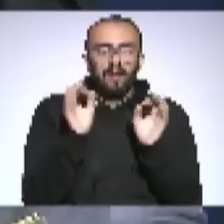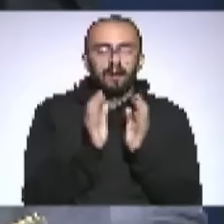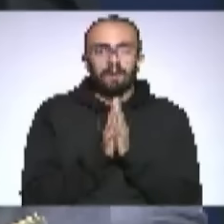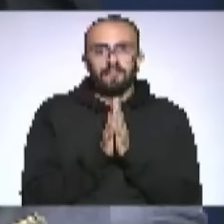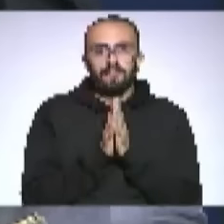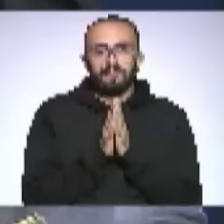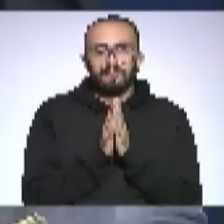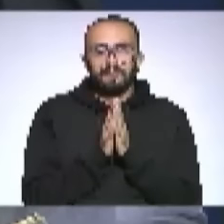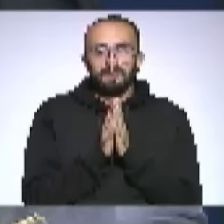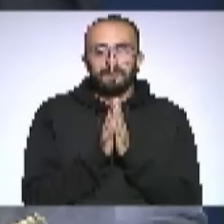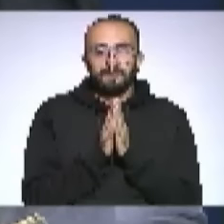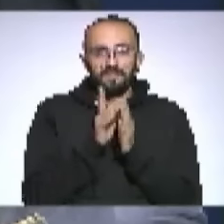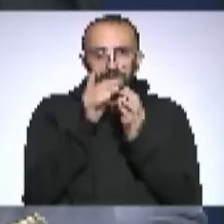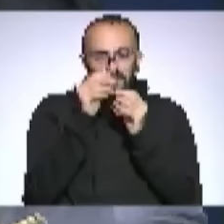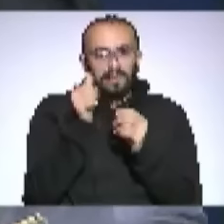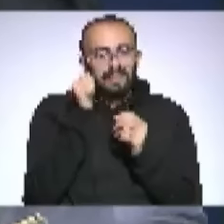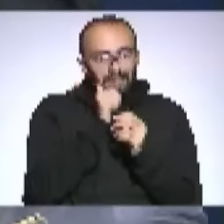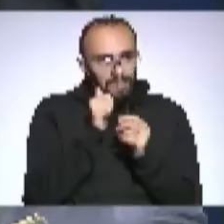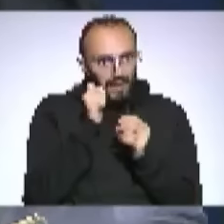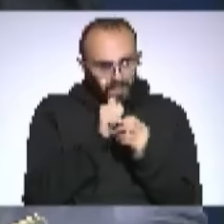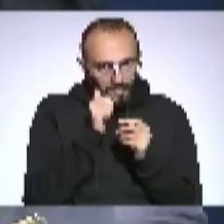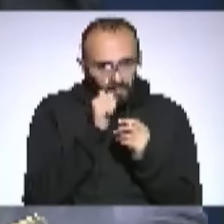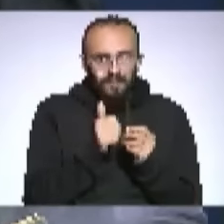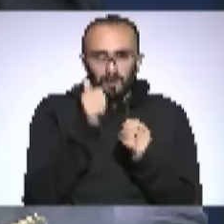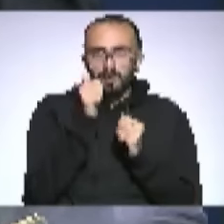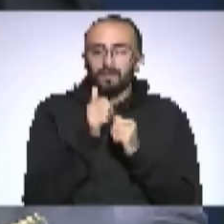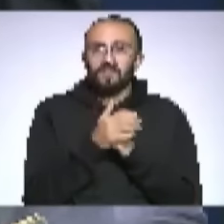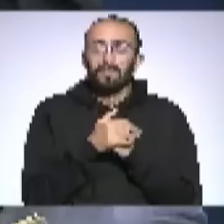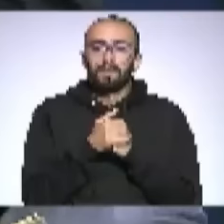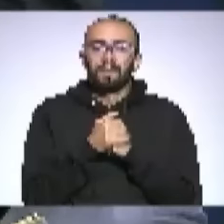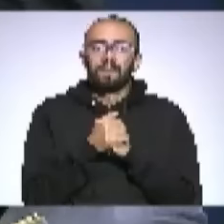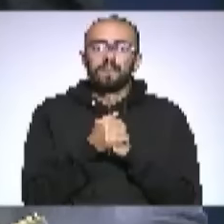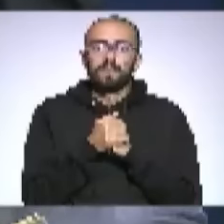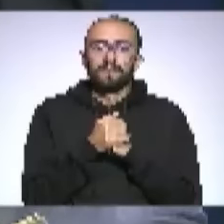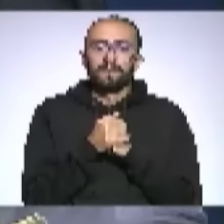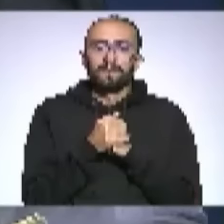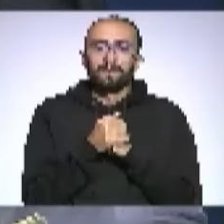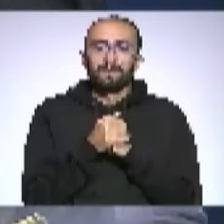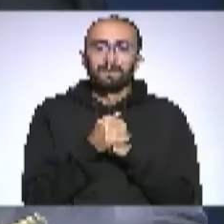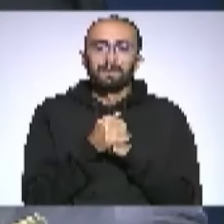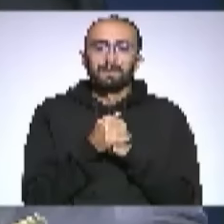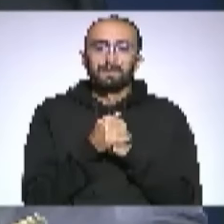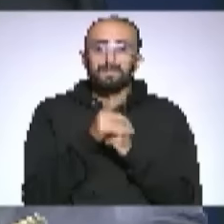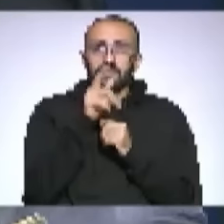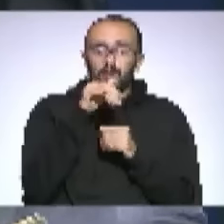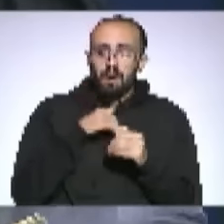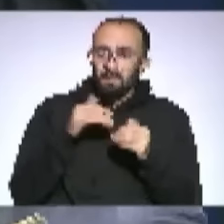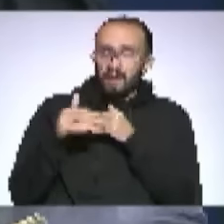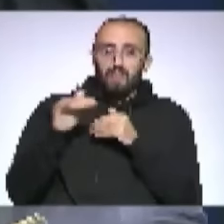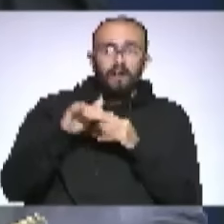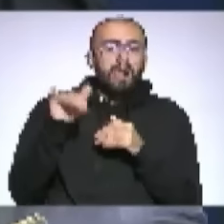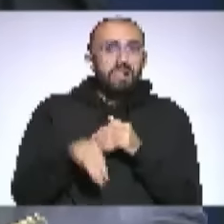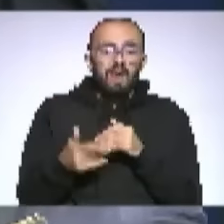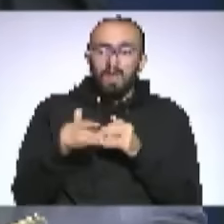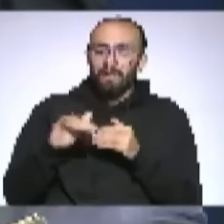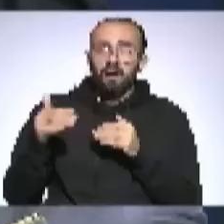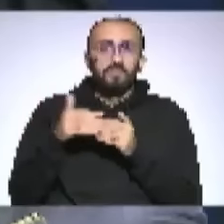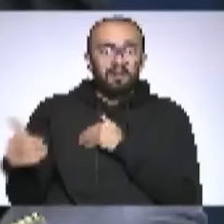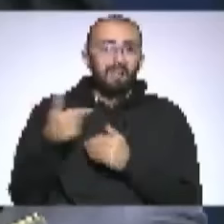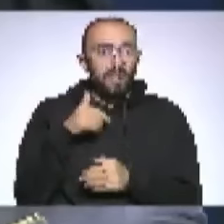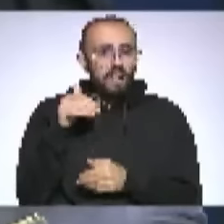وهيديك امكانيه الاحتمال الاكتر ا لا انت هتقدر تعيش في بع عن ولادك ولا ولادك يعيشوا بعيد